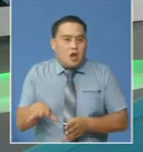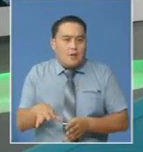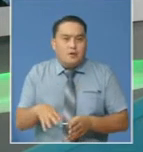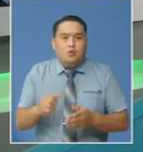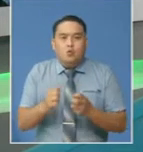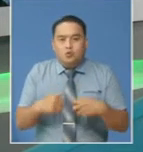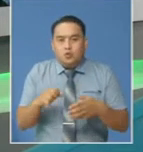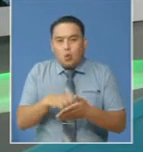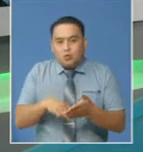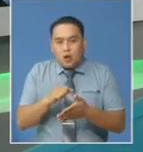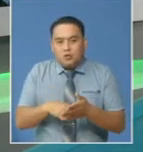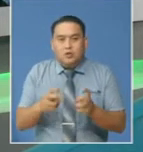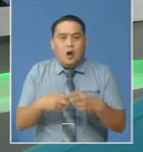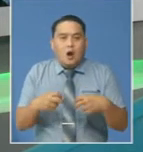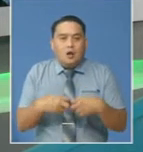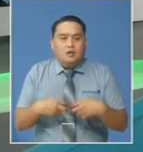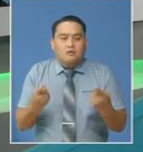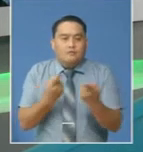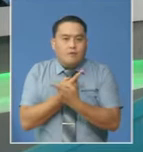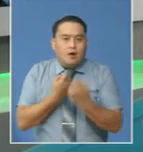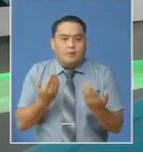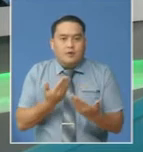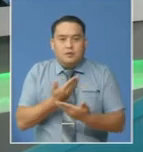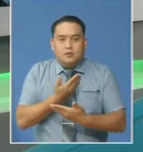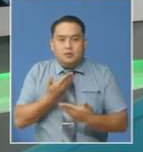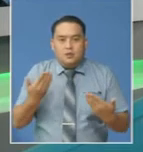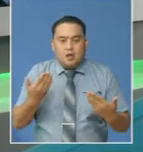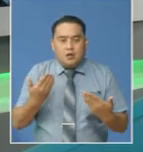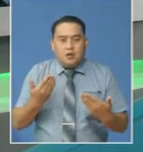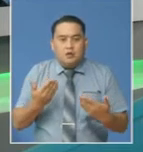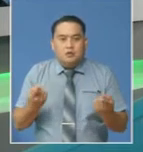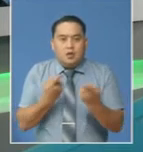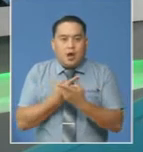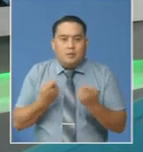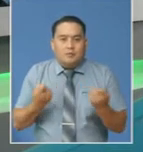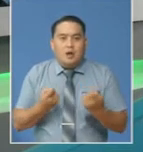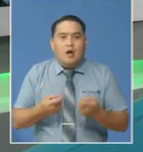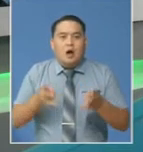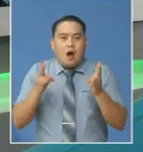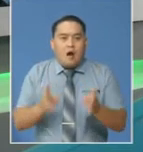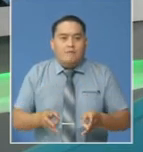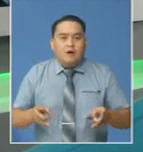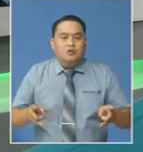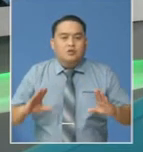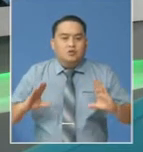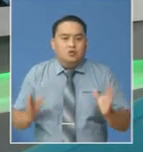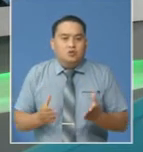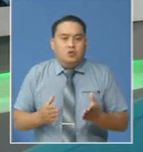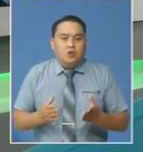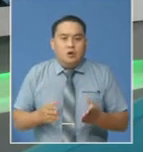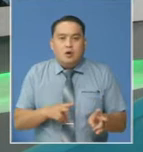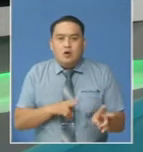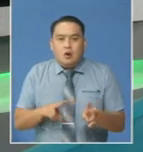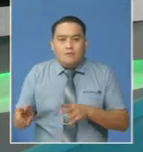авиакатастрофы уточняются. Более подробной информации еще не владеем, сообщили в пресс-службе ведомства. Авария произошла в